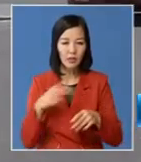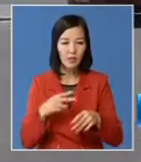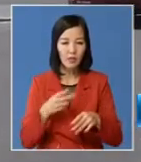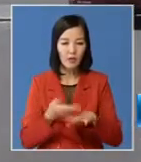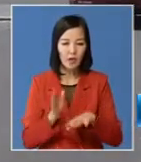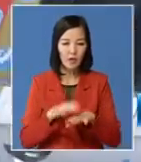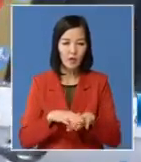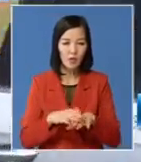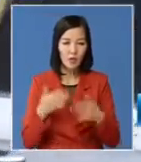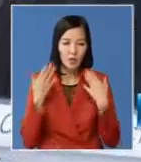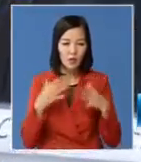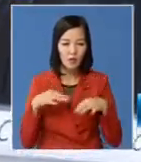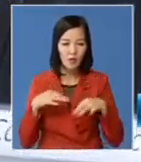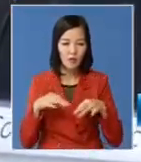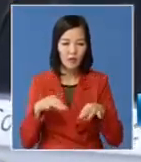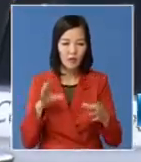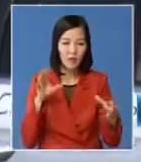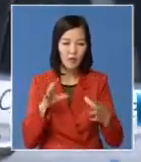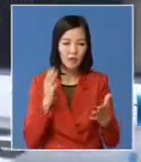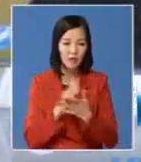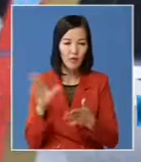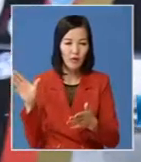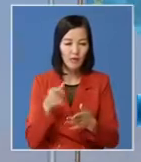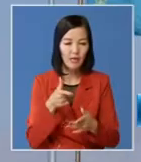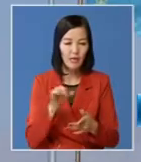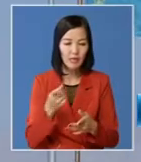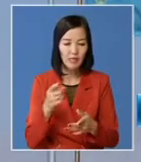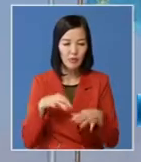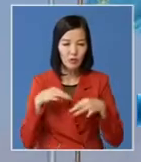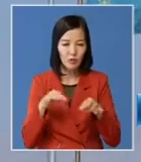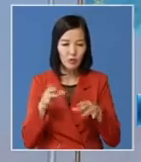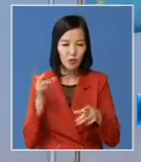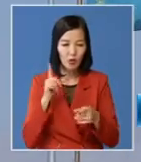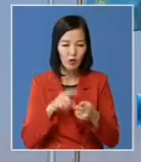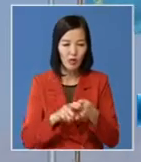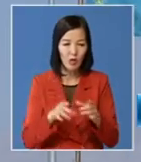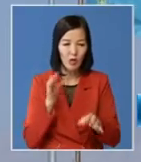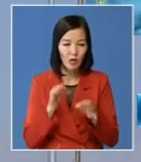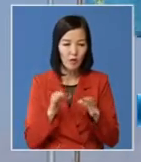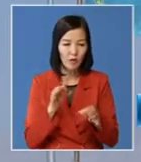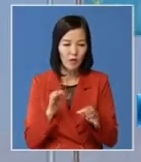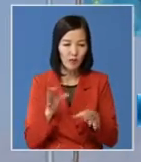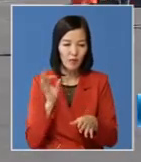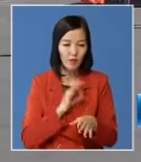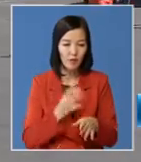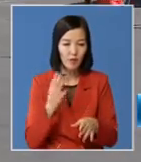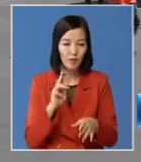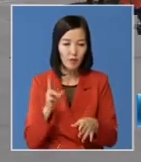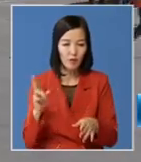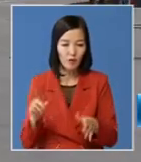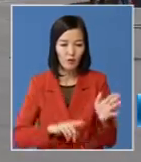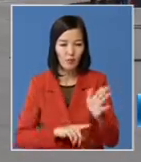жеңіл автокөлік пен автобус бар. Бәрі де табиғи газбен жүрет. Қытайдың шығысындағы Жудун қаласынан батысқа бағыт алған олар 4 қыркүйектен